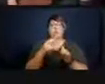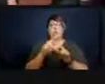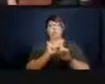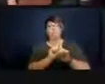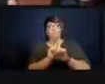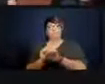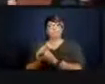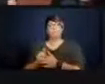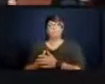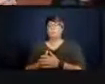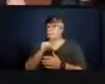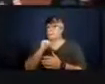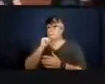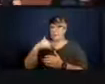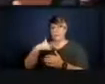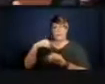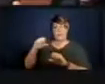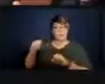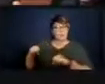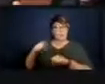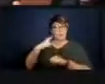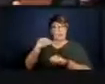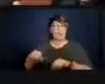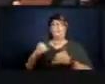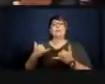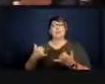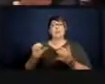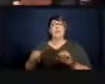hatua ambazo wanafunzi hao wameweza kupiga